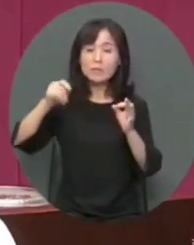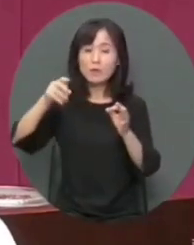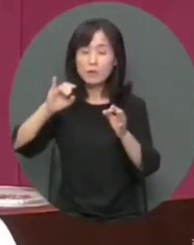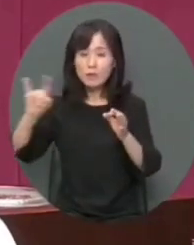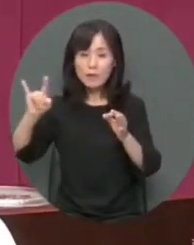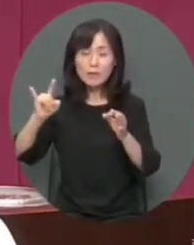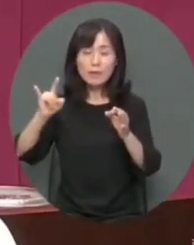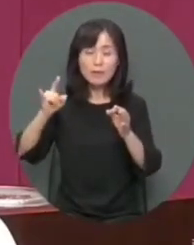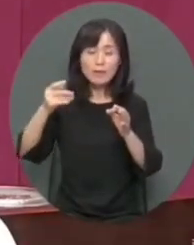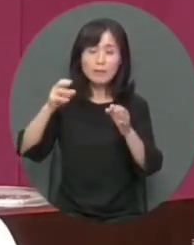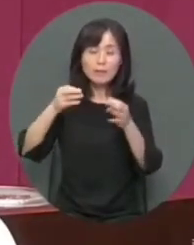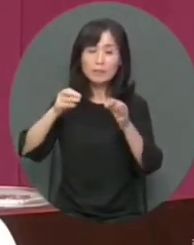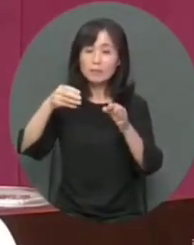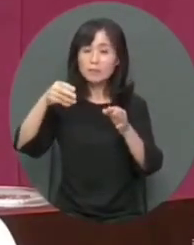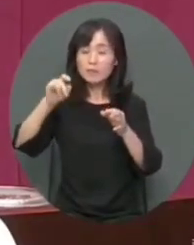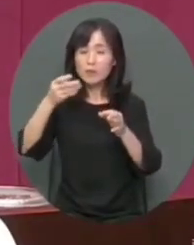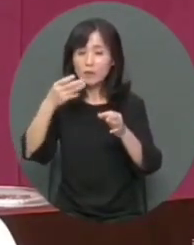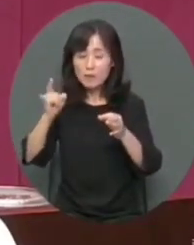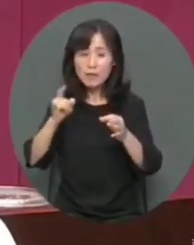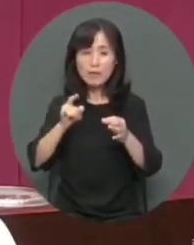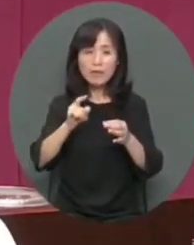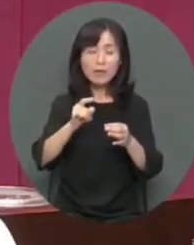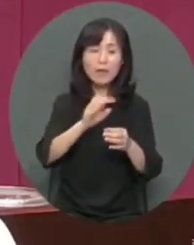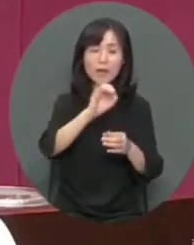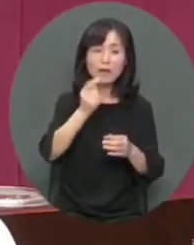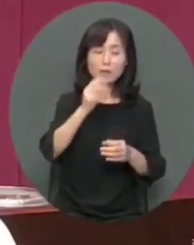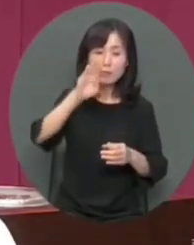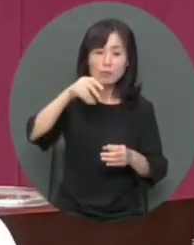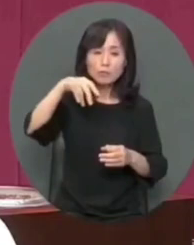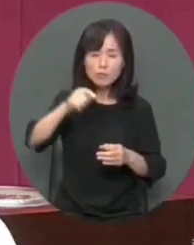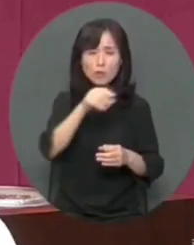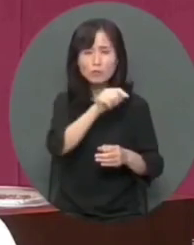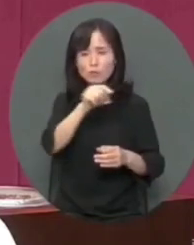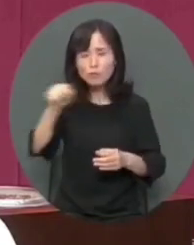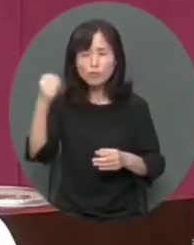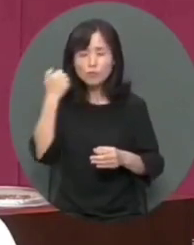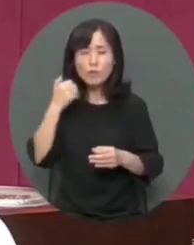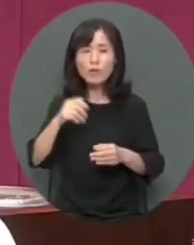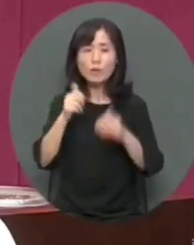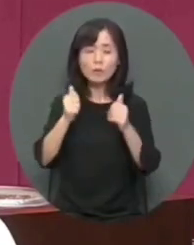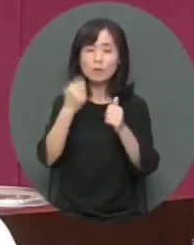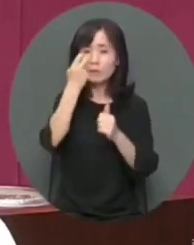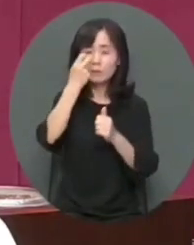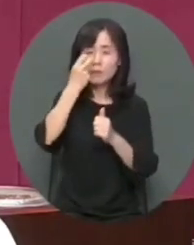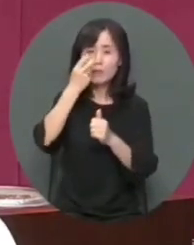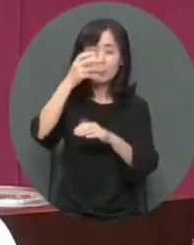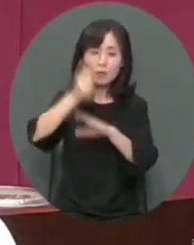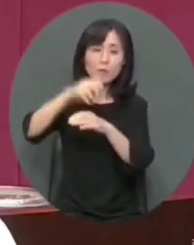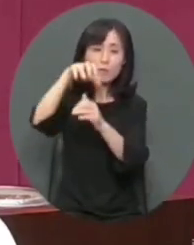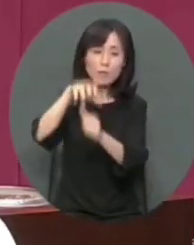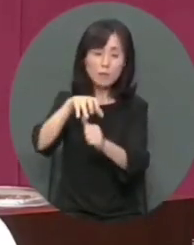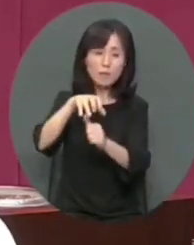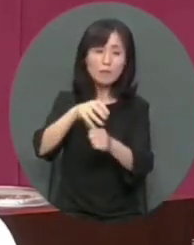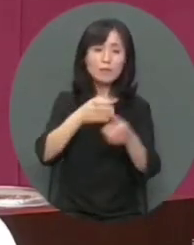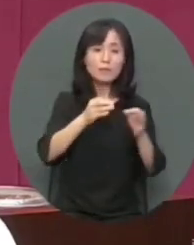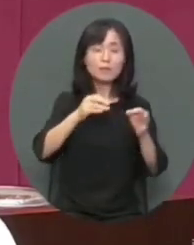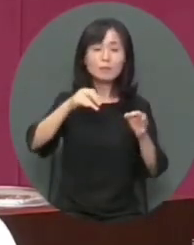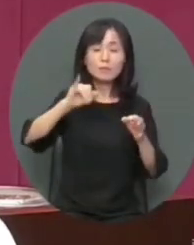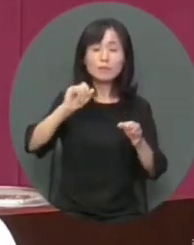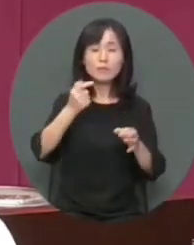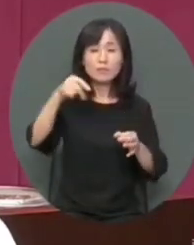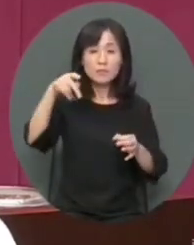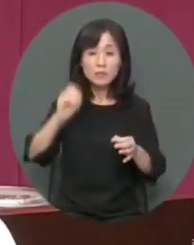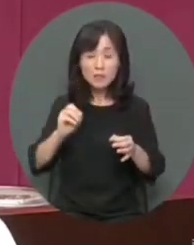경기도 평화협력국장 신명섭, 아태엽 회장 안부수 모두 법원의 심사를 거쳐서 구속됐습니다. 김진성은 처음에 이